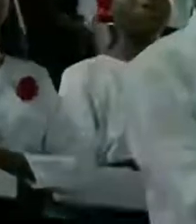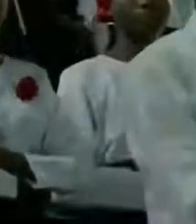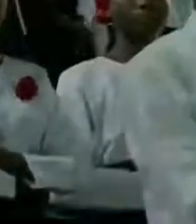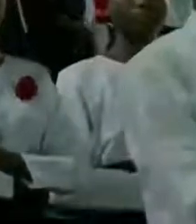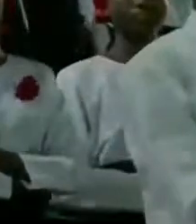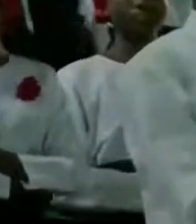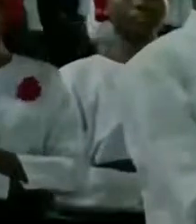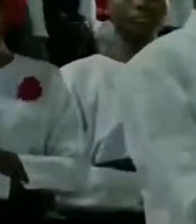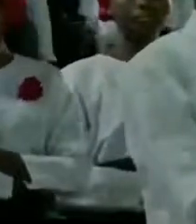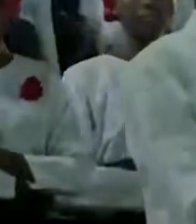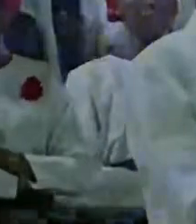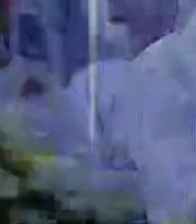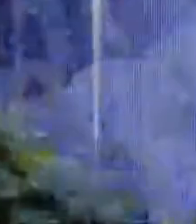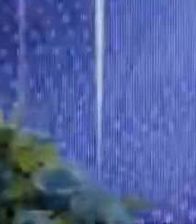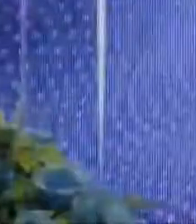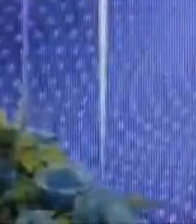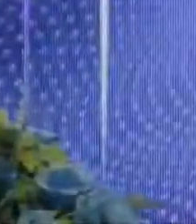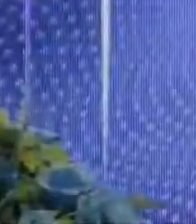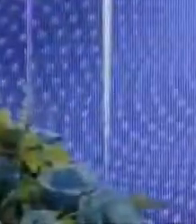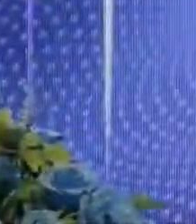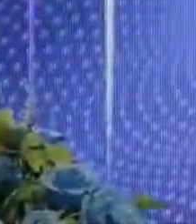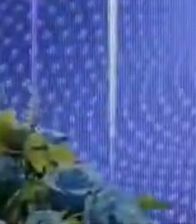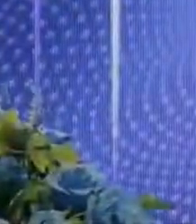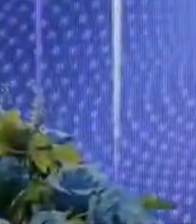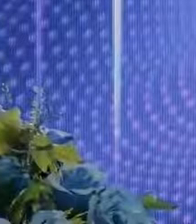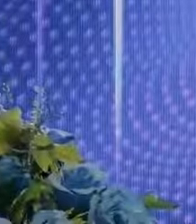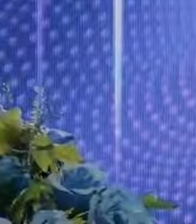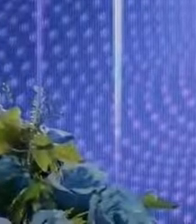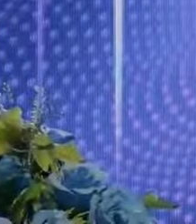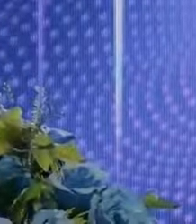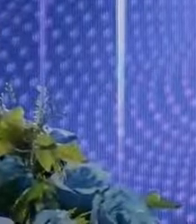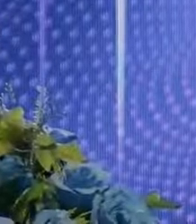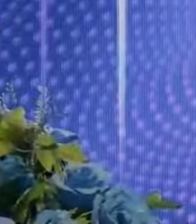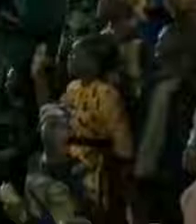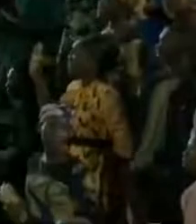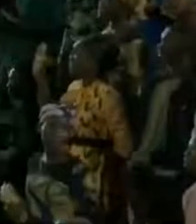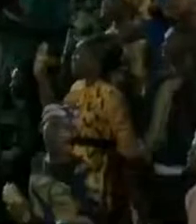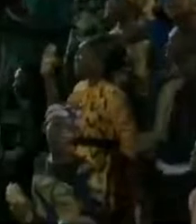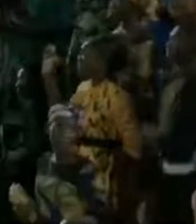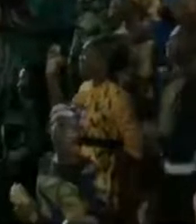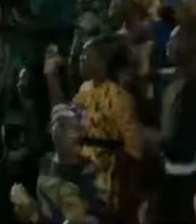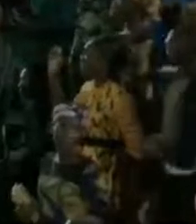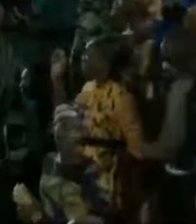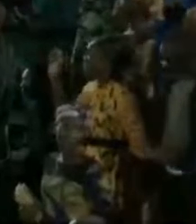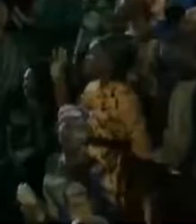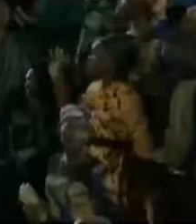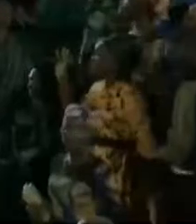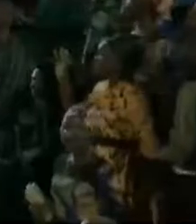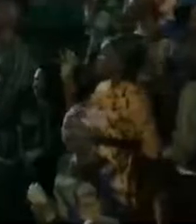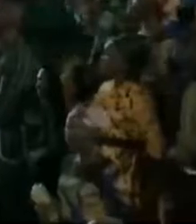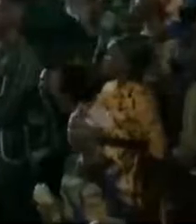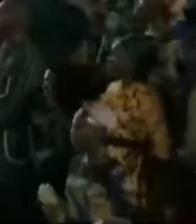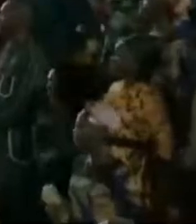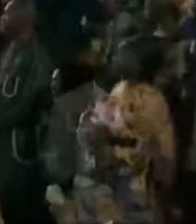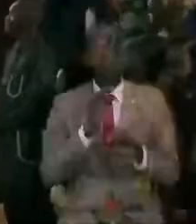Vous êtes tous les bienvenus à notre étude biblique de ce soir au nom de Jésus-Christ. Je prie que l'étude